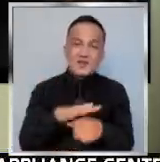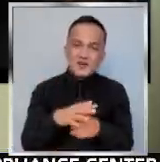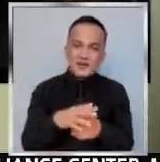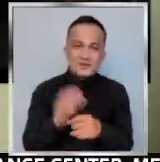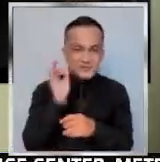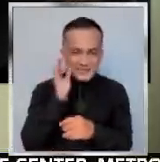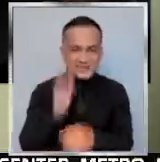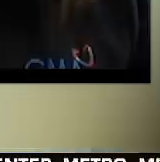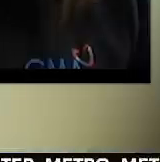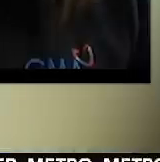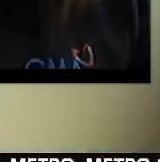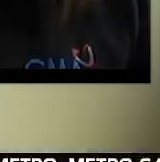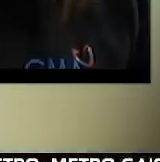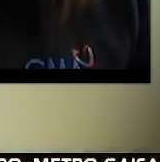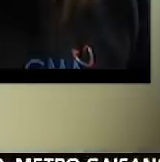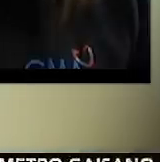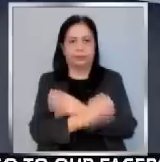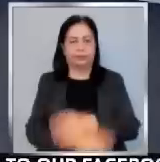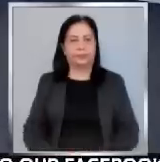Aguinaldo, Nakatutok, 24 Oras.